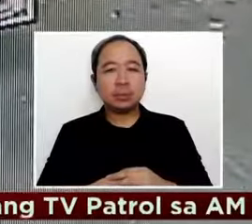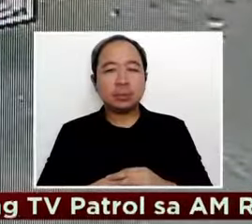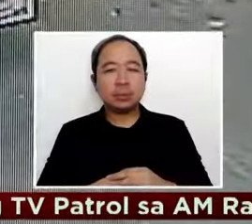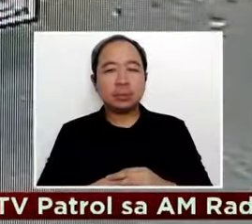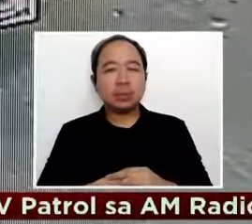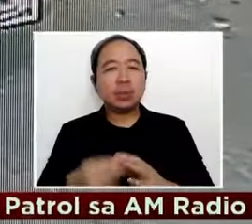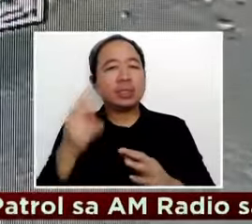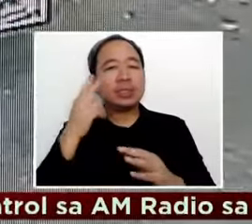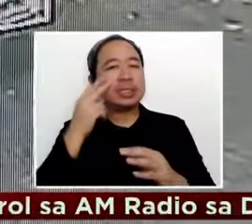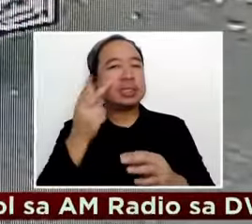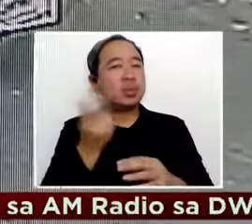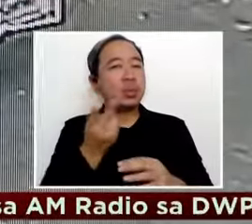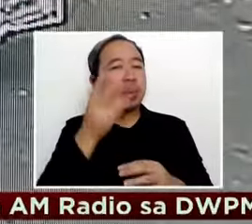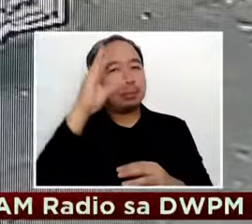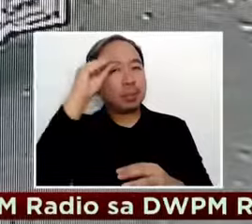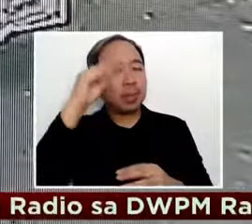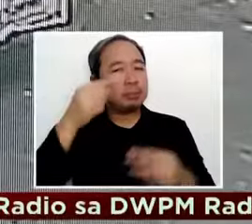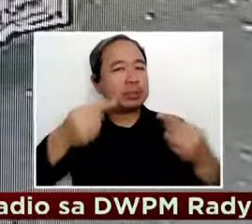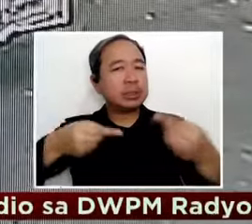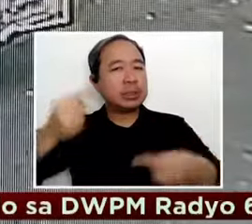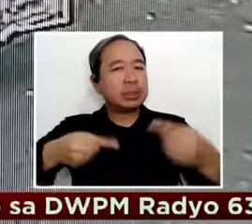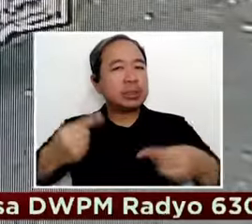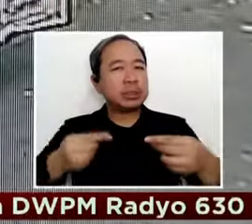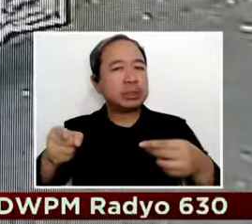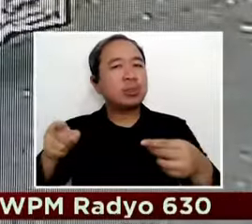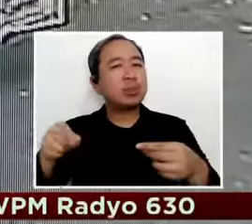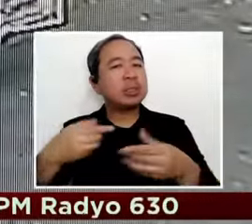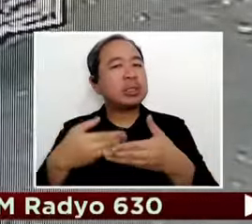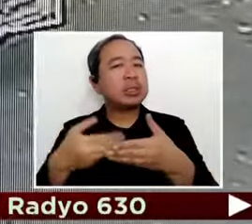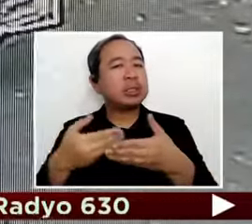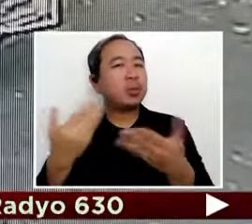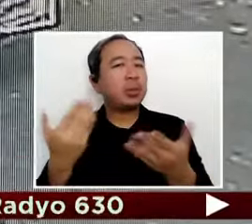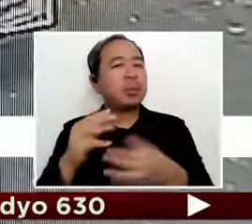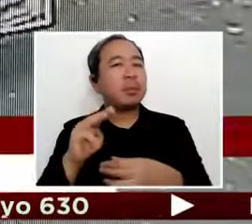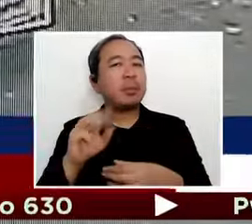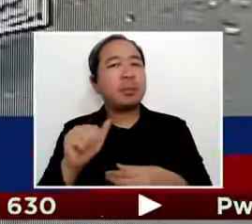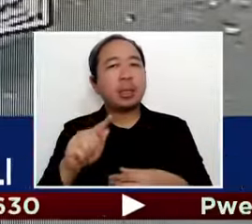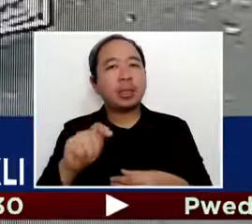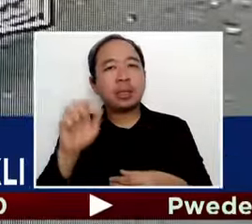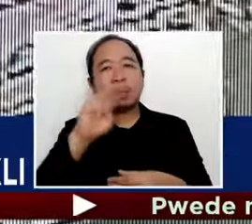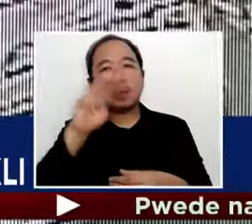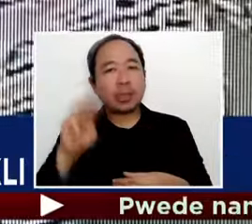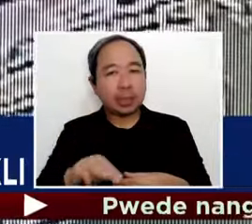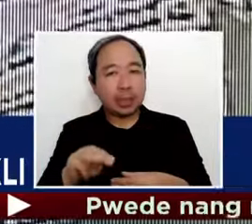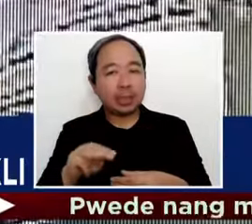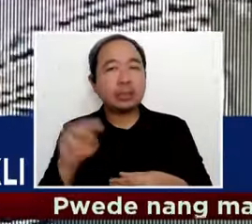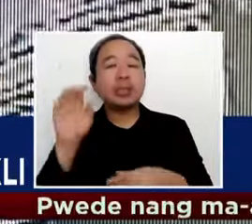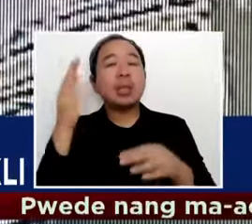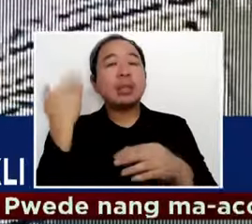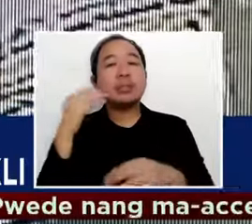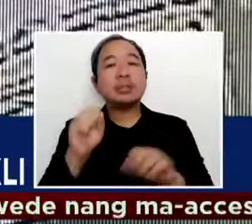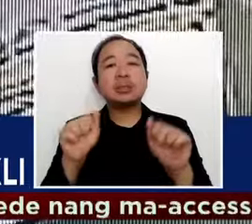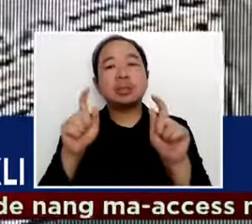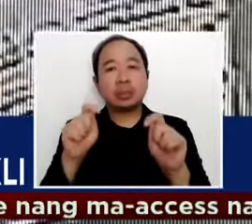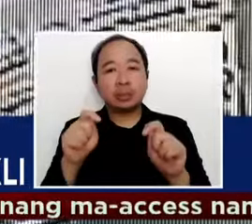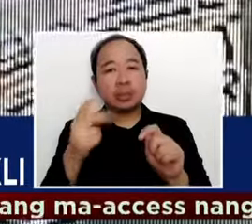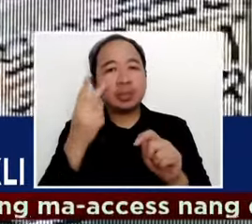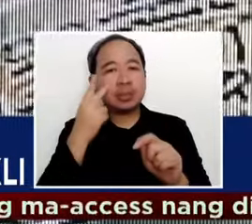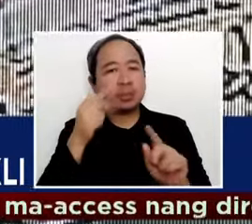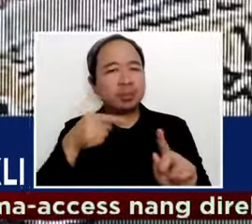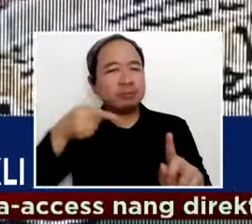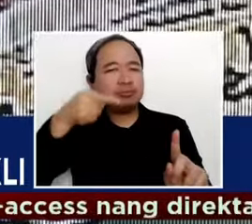Nagtatalo ang dalawang lalaking ito sa harapan ng isang tindahan sa Bocobo Street sa Malate, Maynila, Sabado ng hapon. Dinuro-duro at